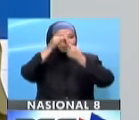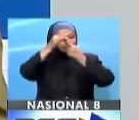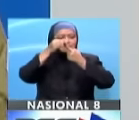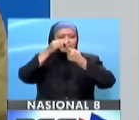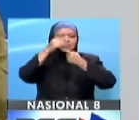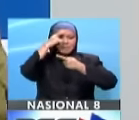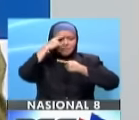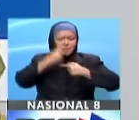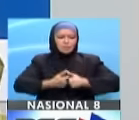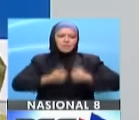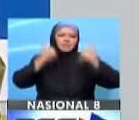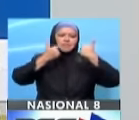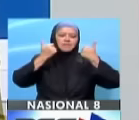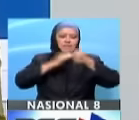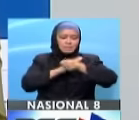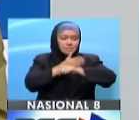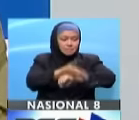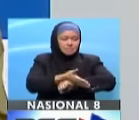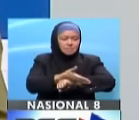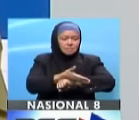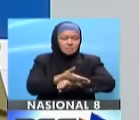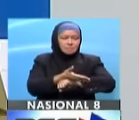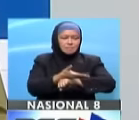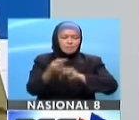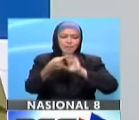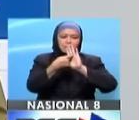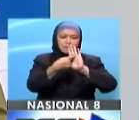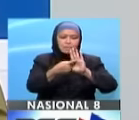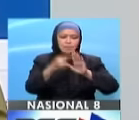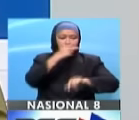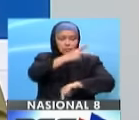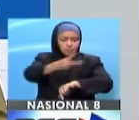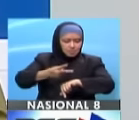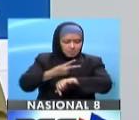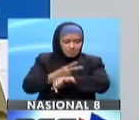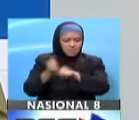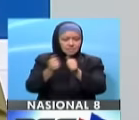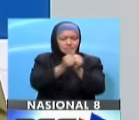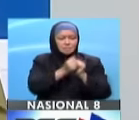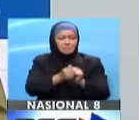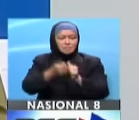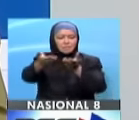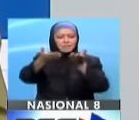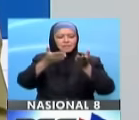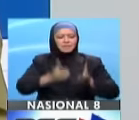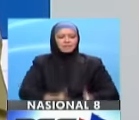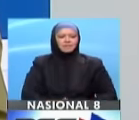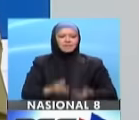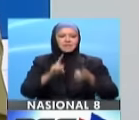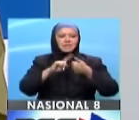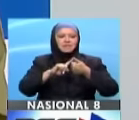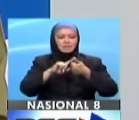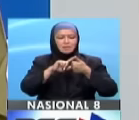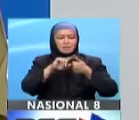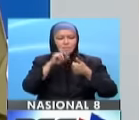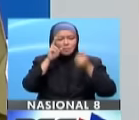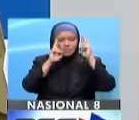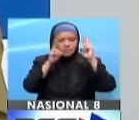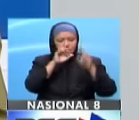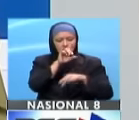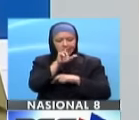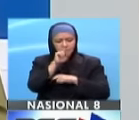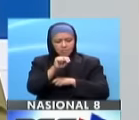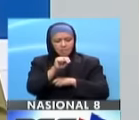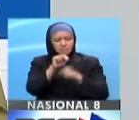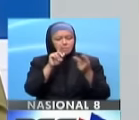Adha. Bersiaran selama 2 jam bersama tetamu undangan kita yang tidak asing lagi, Al-Fadhil Ustaz Don Daniel Don